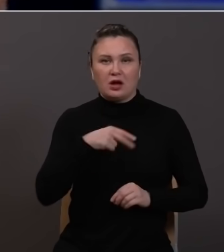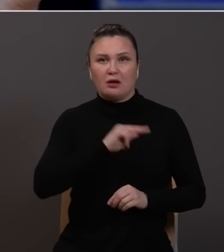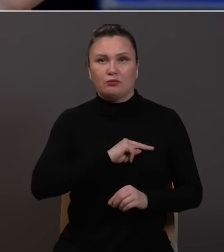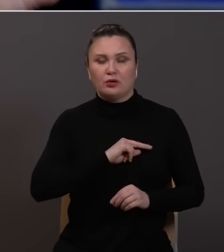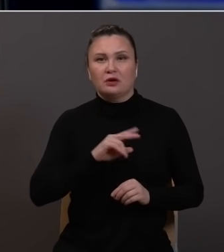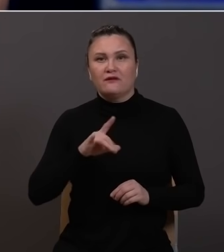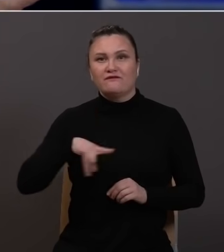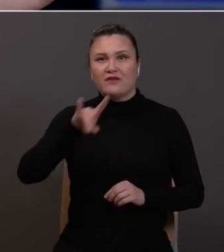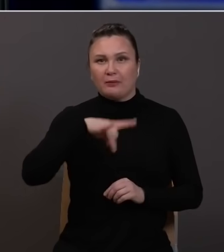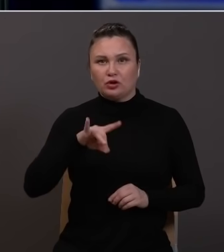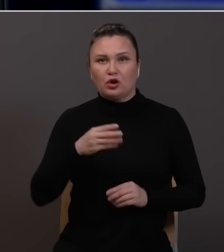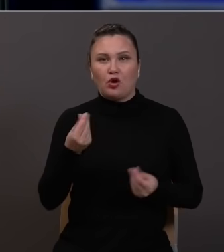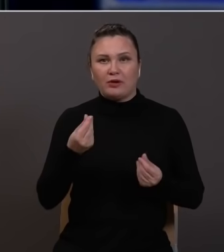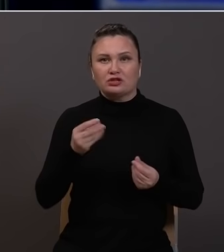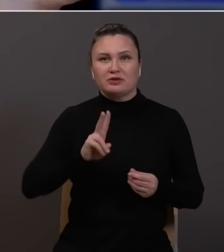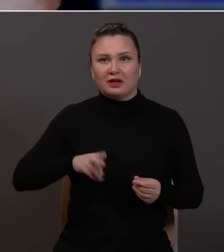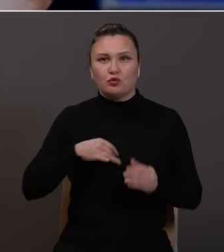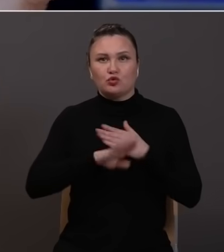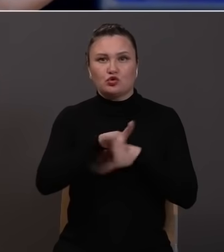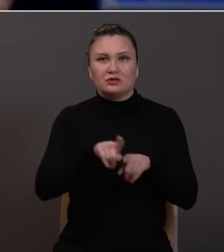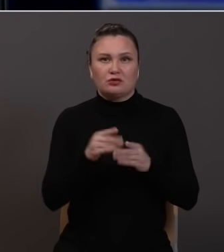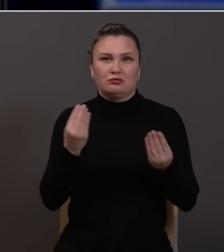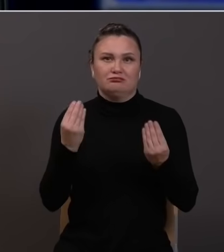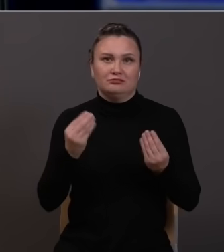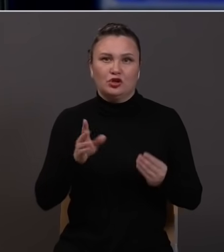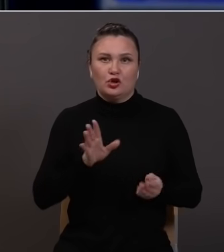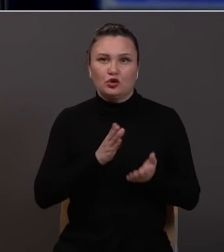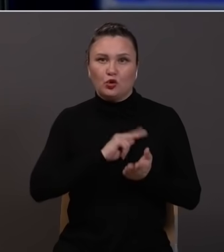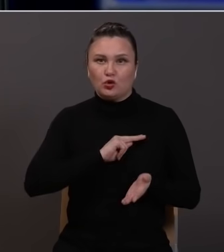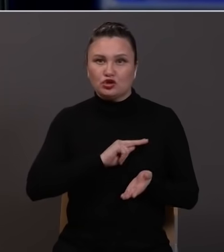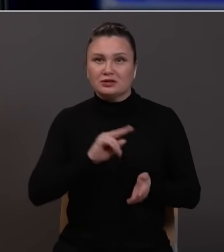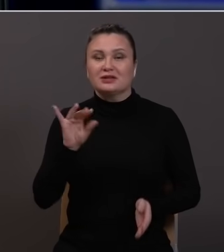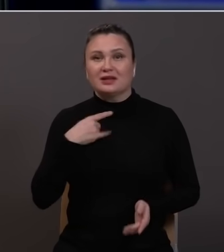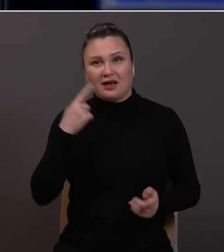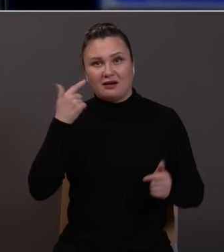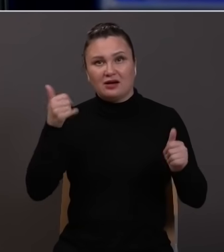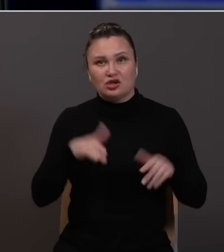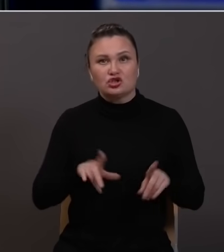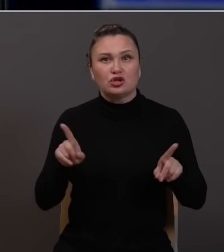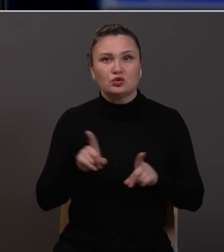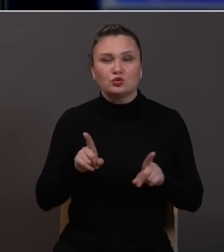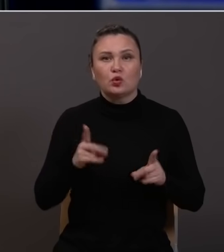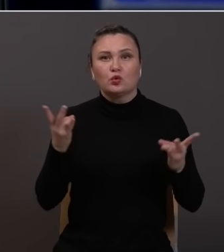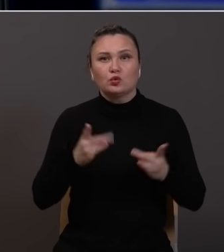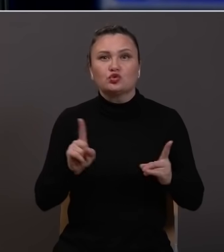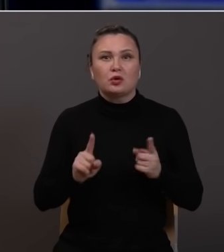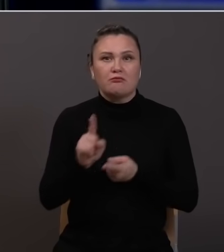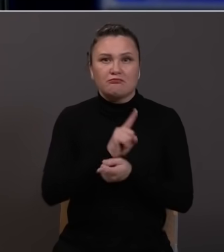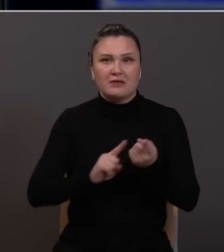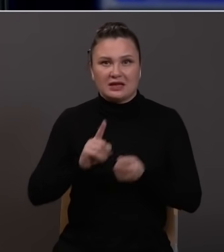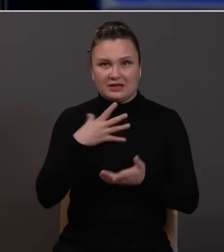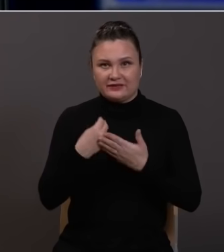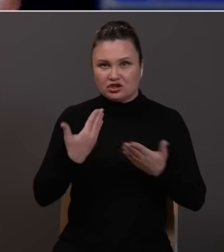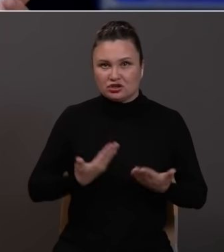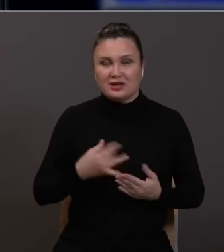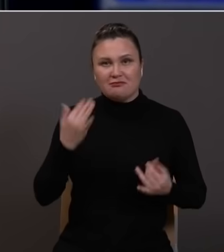топ-менеджером в аэропорту, коммерческим директором. И ушел я с такой вот хорошей должности. Я решил, что нужно что-то менять в своей жизни